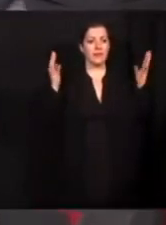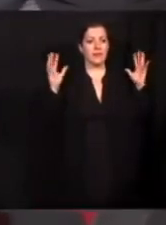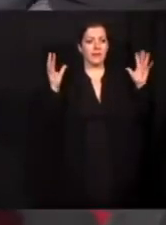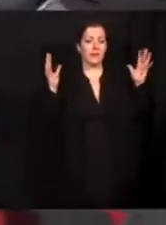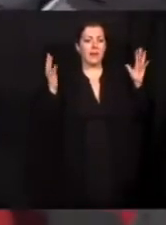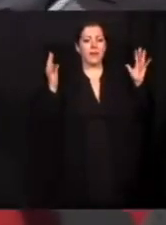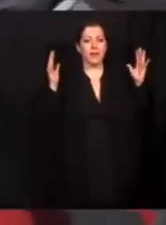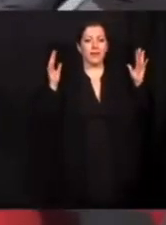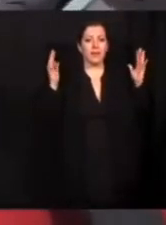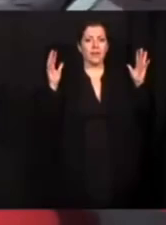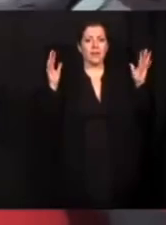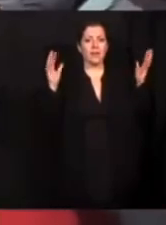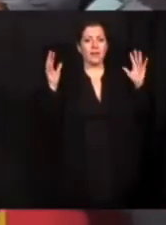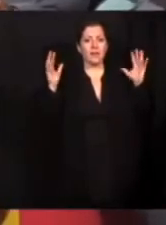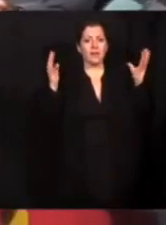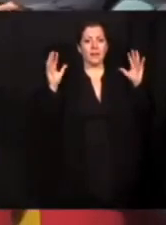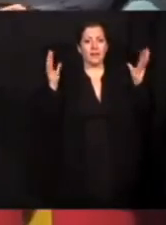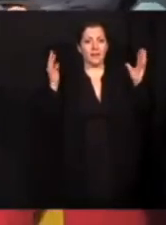Oui, c'est vrai.